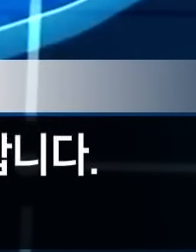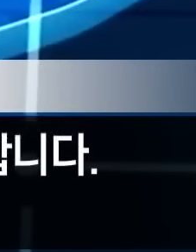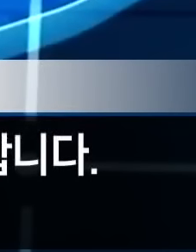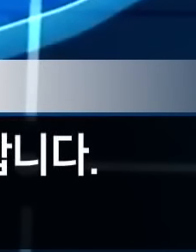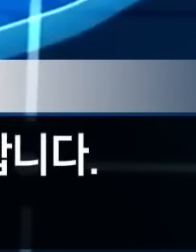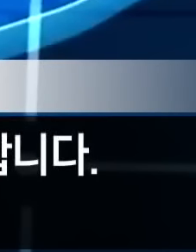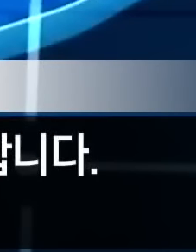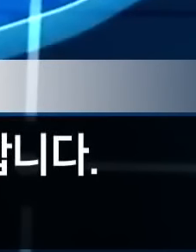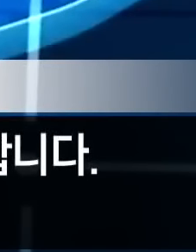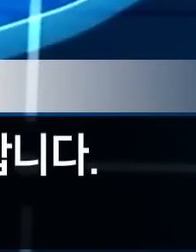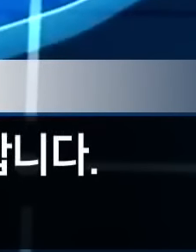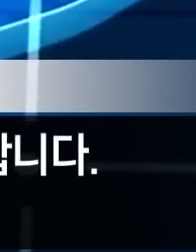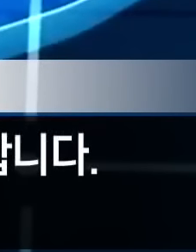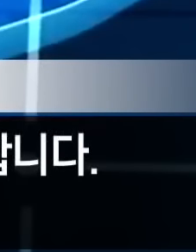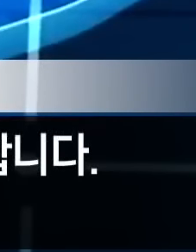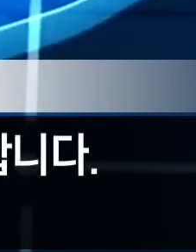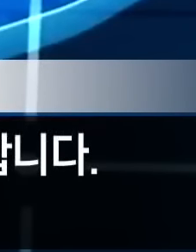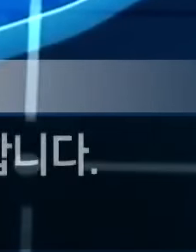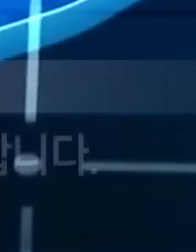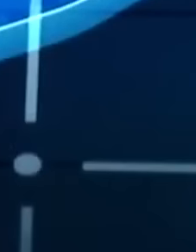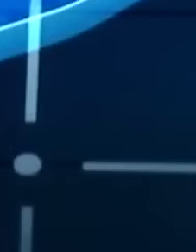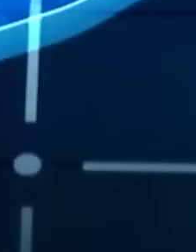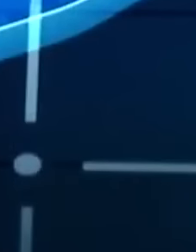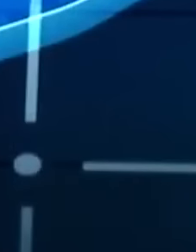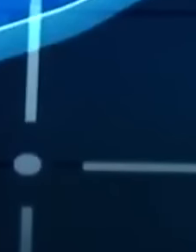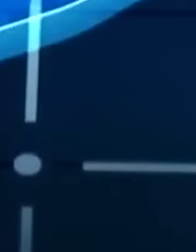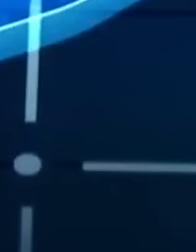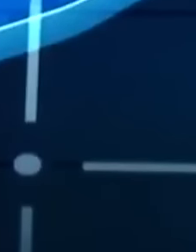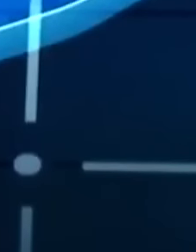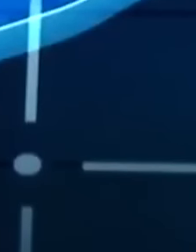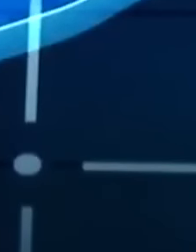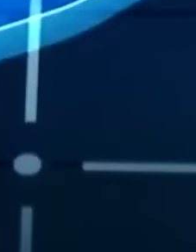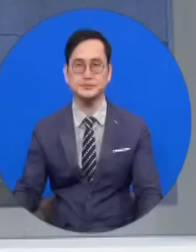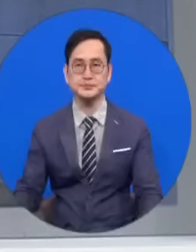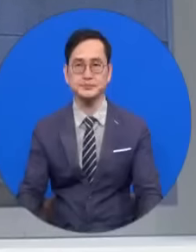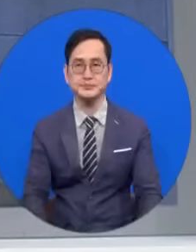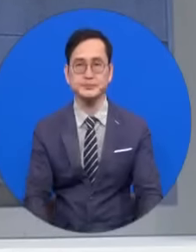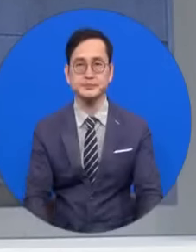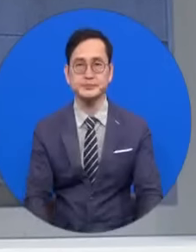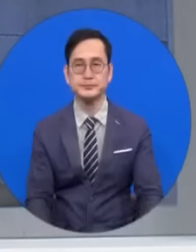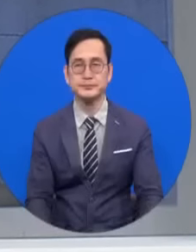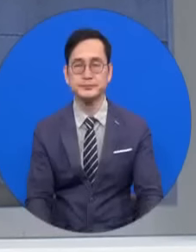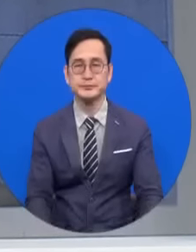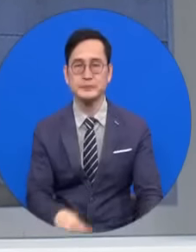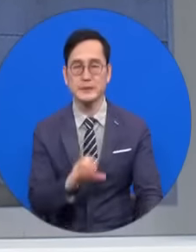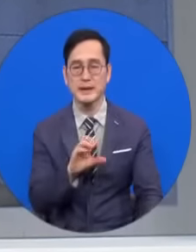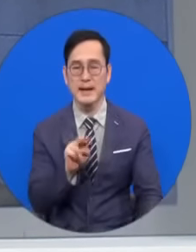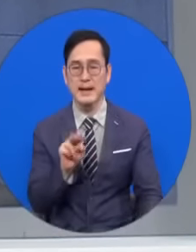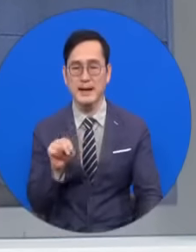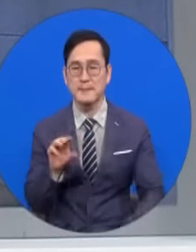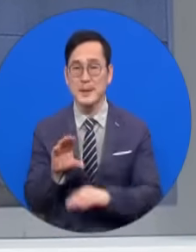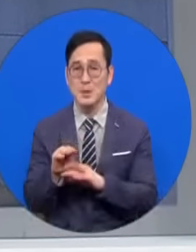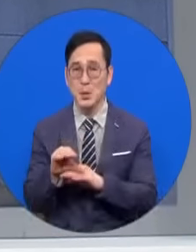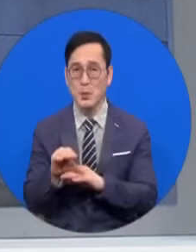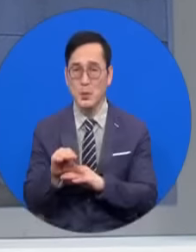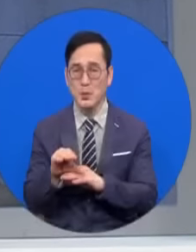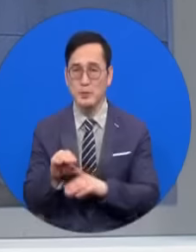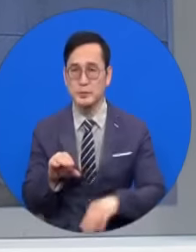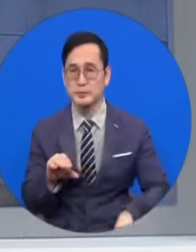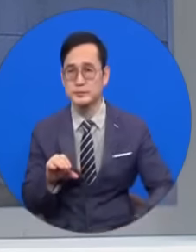iep deliv this year CNN 현직 여당